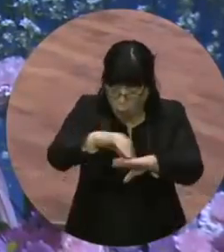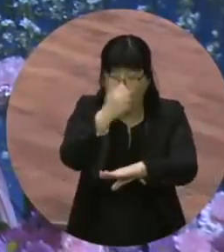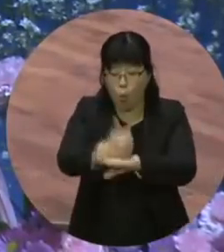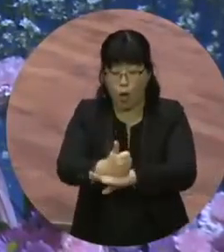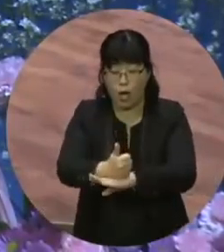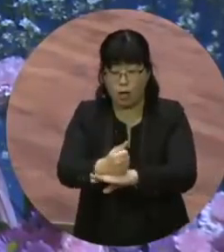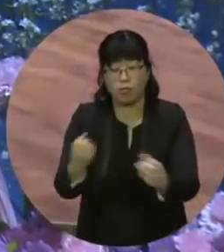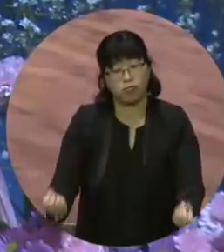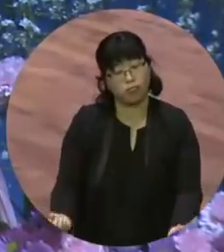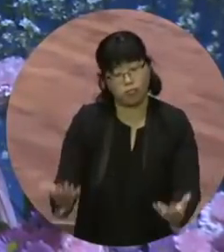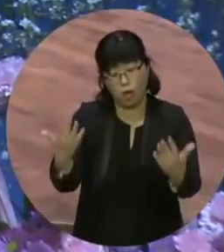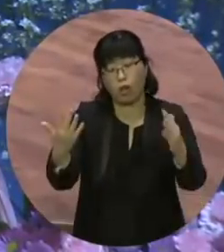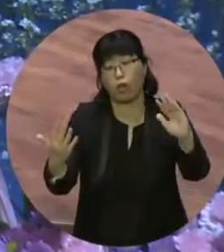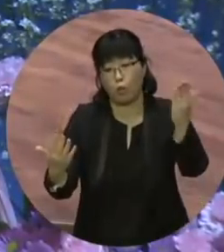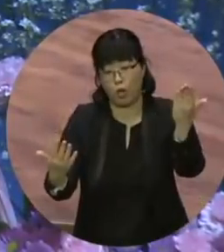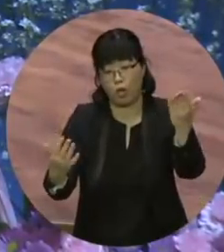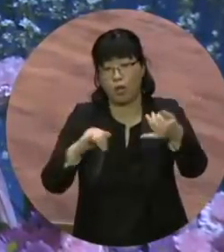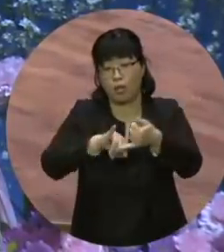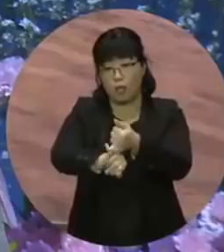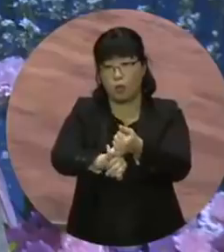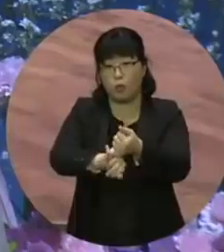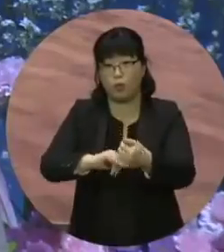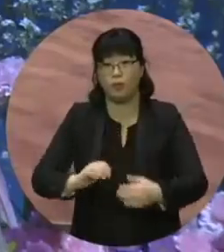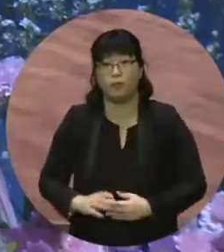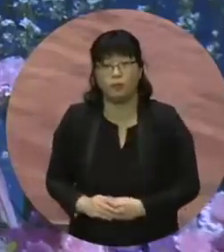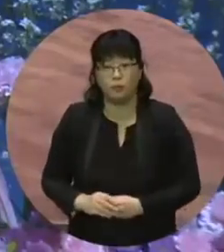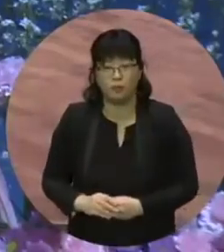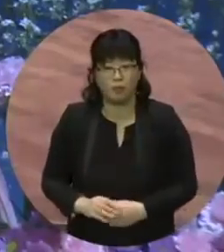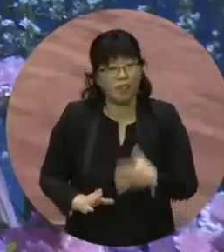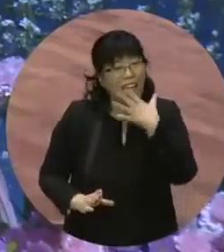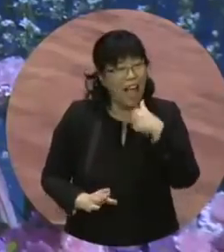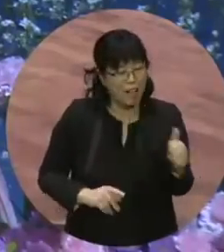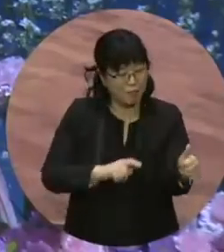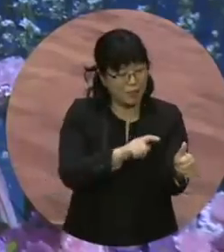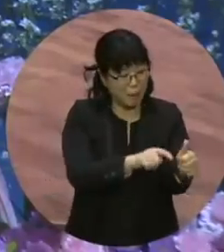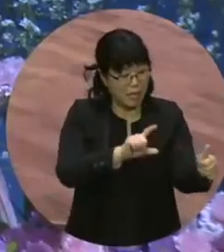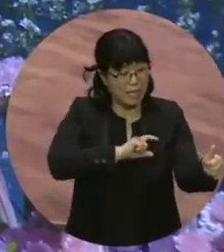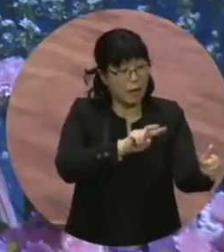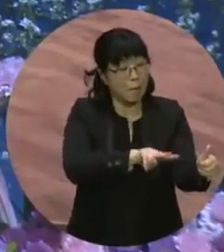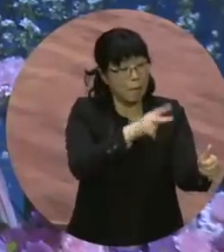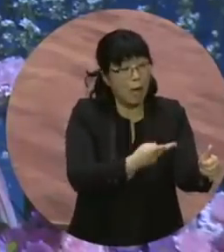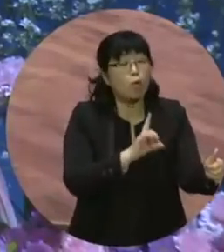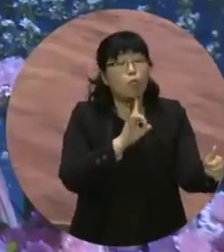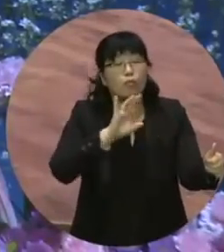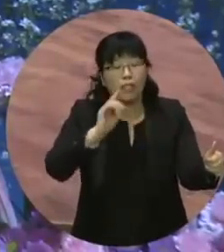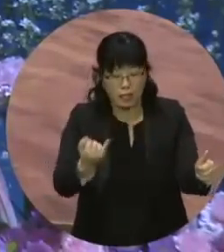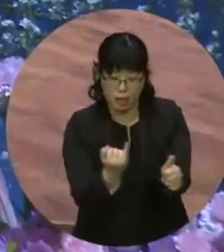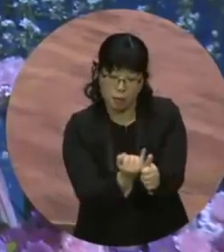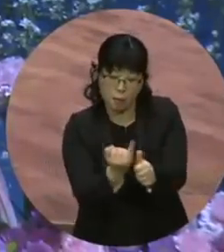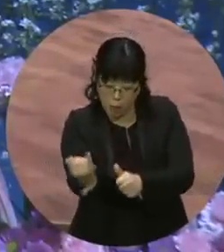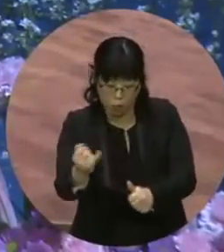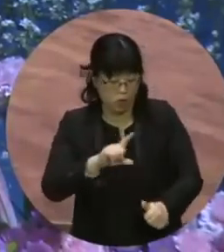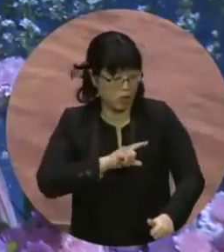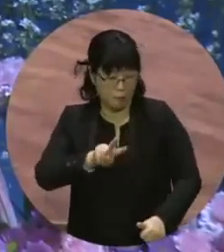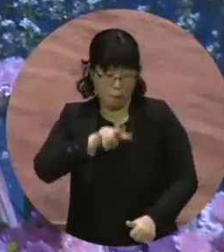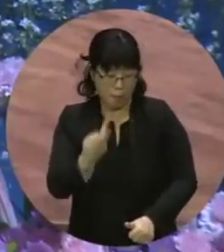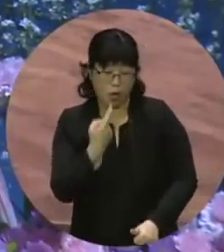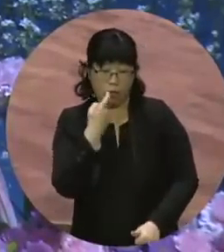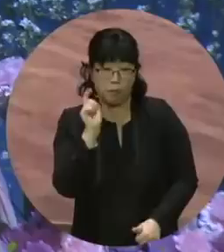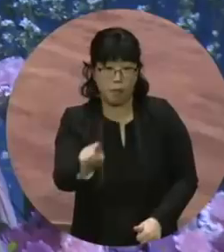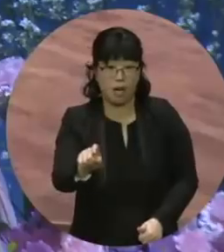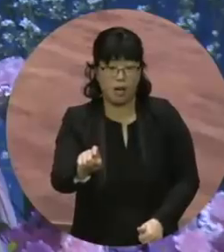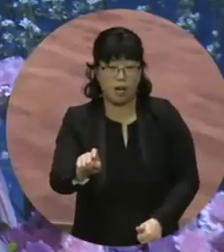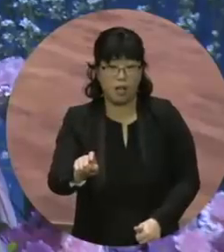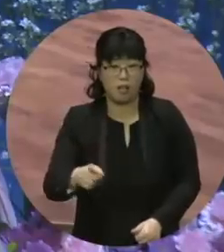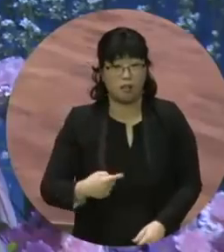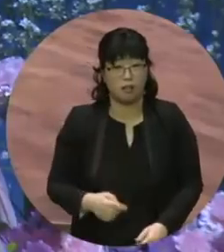사라에서 사라로 바꾸시면서 여러 민족의 어머니가 되게 할 것이다. 이 사라를 통해서 아들을